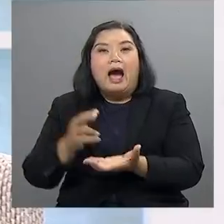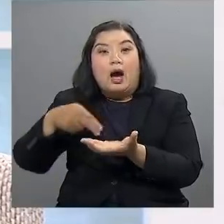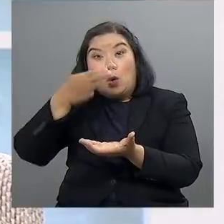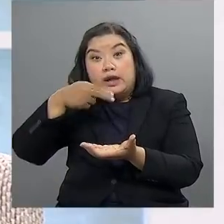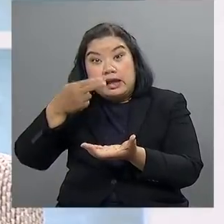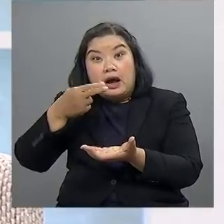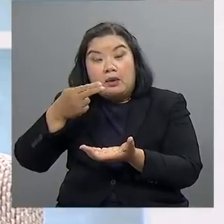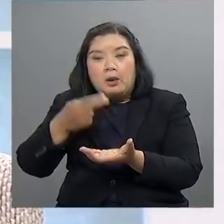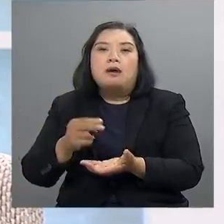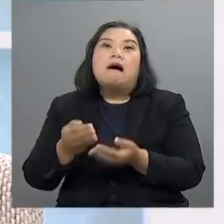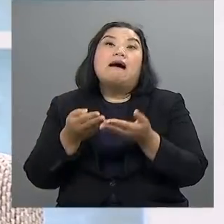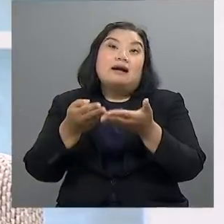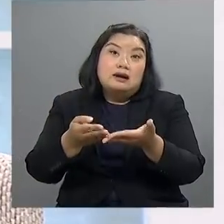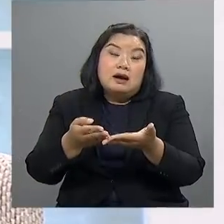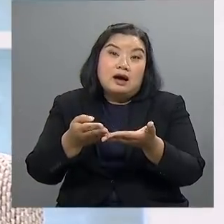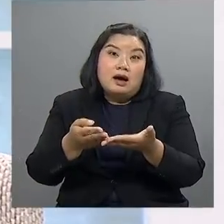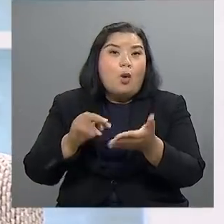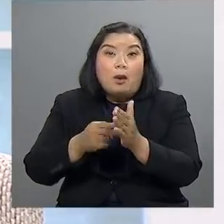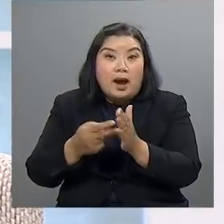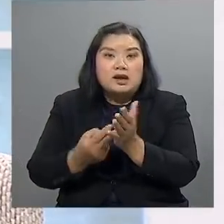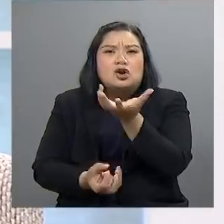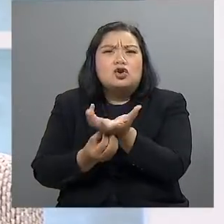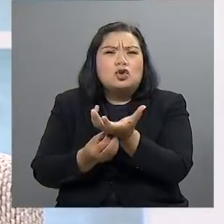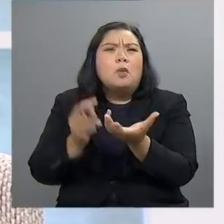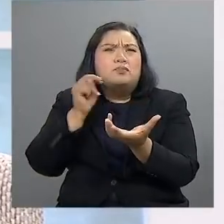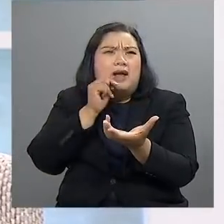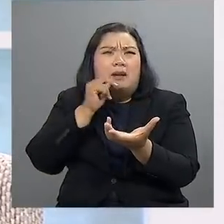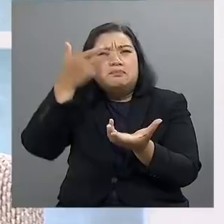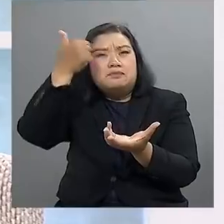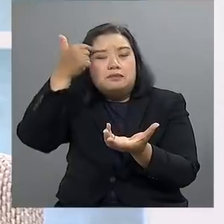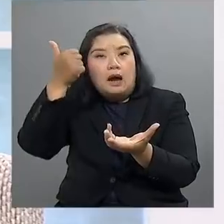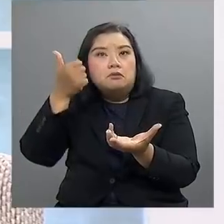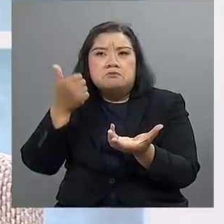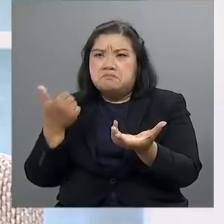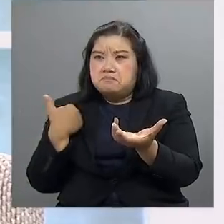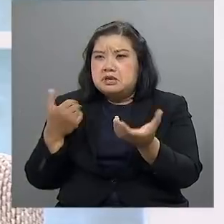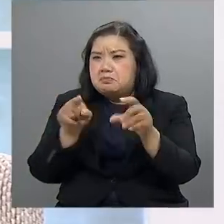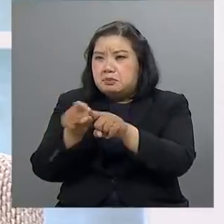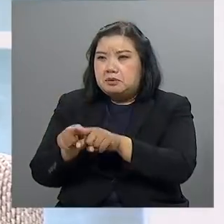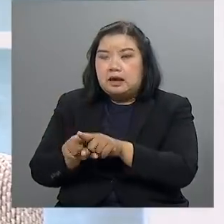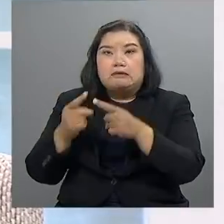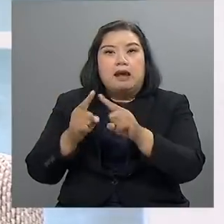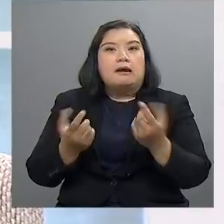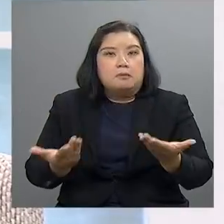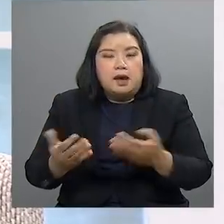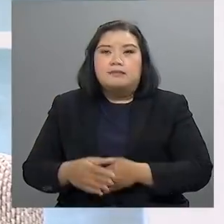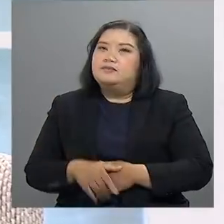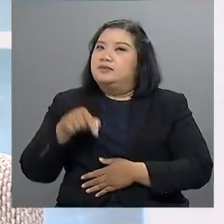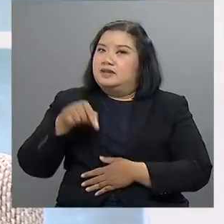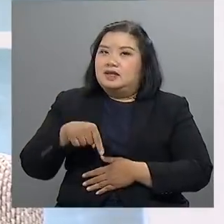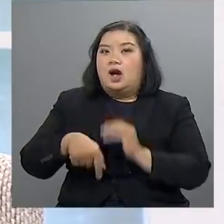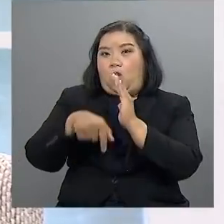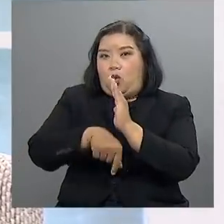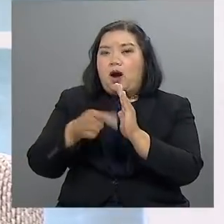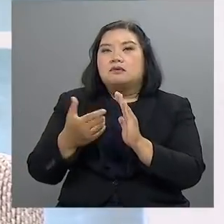เรือนู้นเรือนี้เต็มไปหมดนะฮะแต่จะสร้างเอกลักษณ์ยังไงให้แตกต่างคือที่จังหวัดนครราชสีมาเขามีเรืออยู่ชนิดหนึ่งที่เป็น